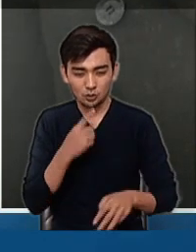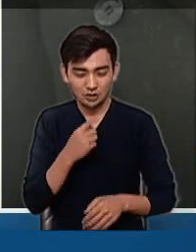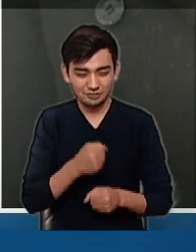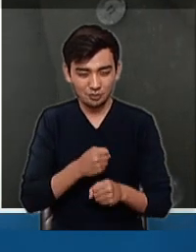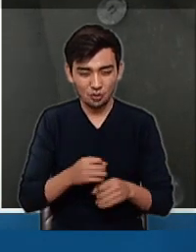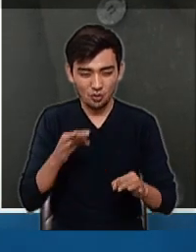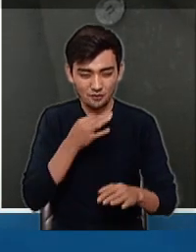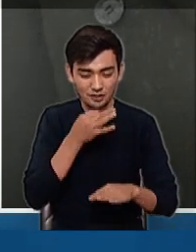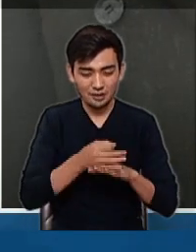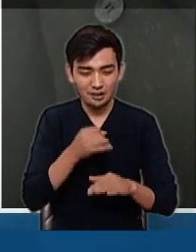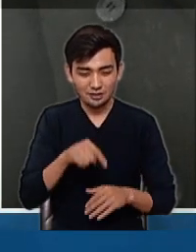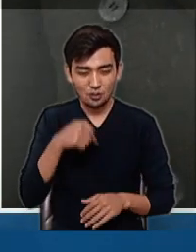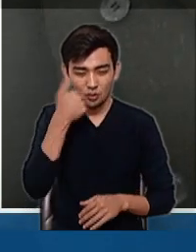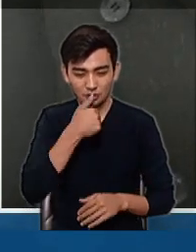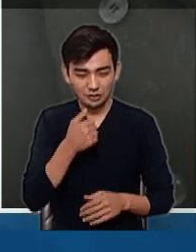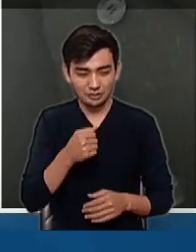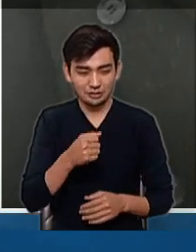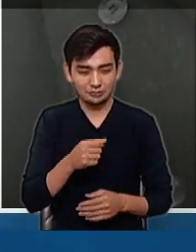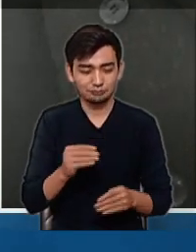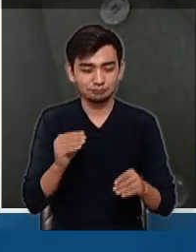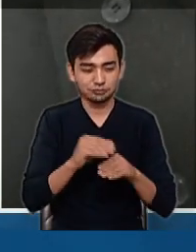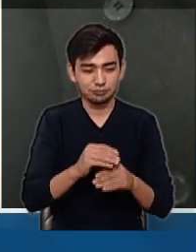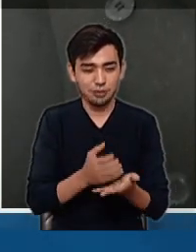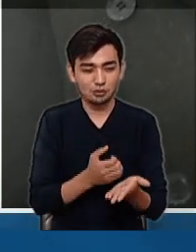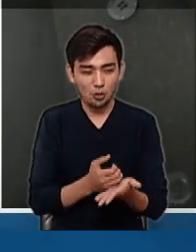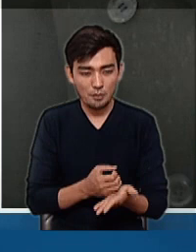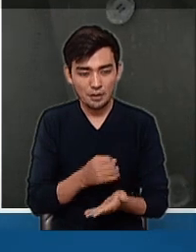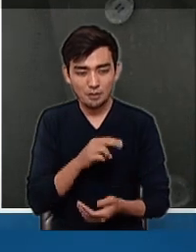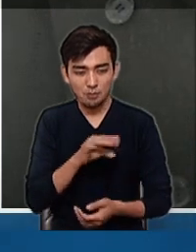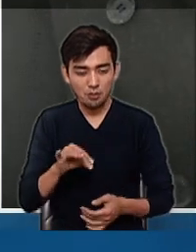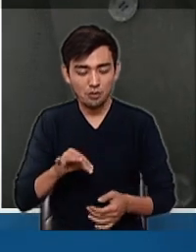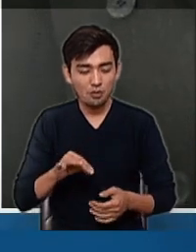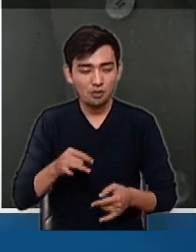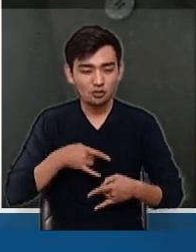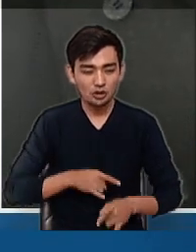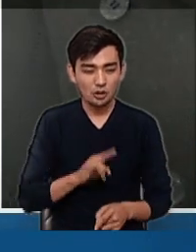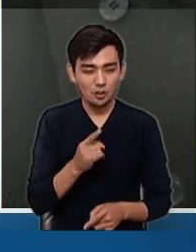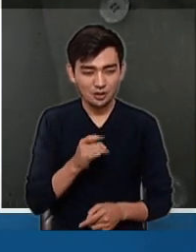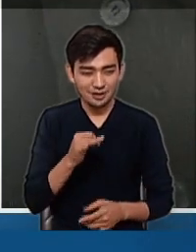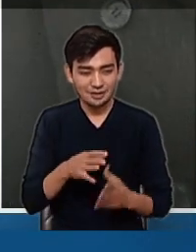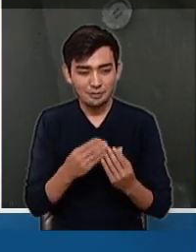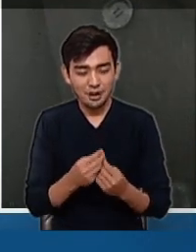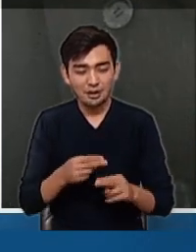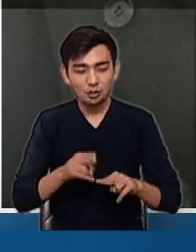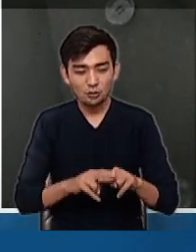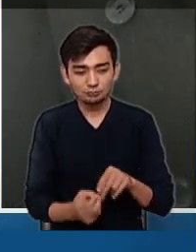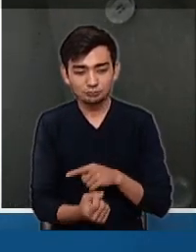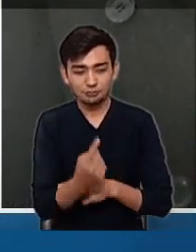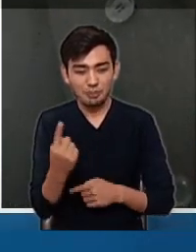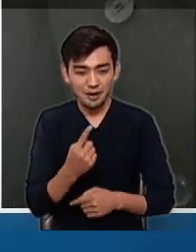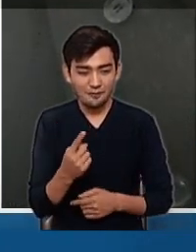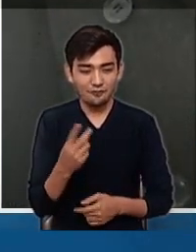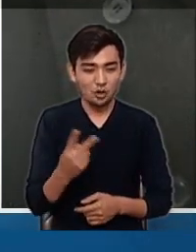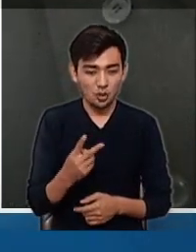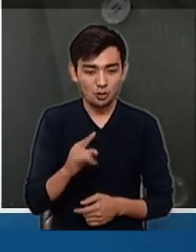с этого года повысили размеры единовременных пособий по рождению ребёнка семья в которой появится первый второй